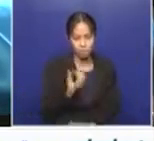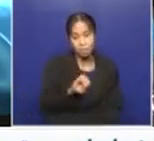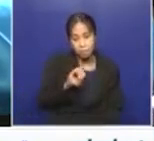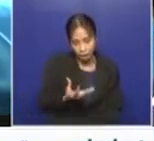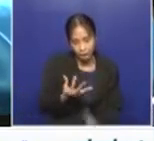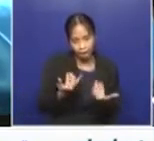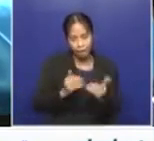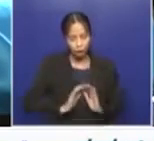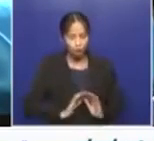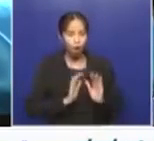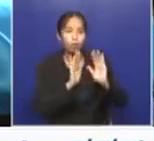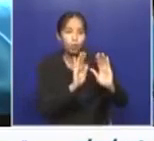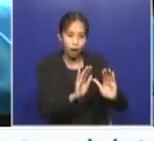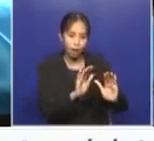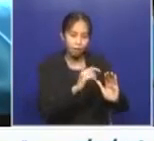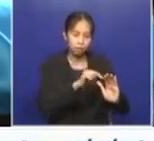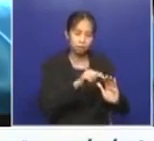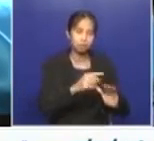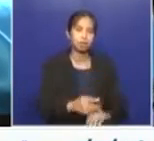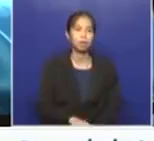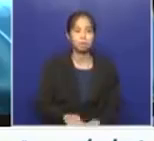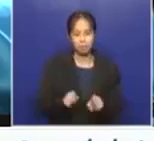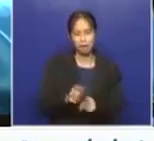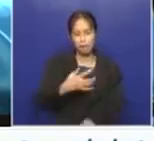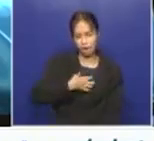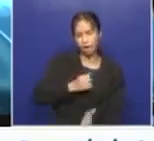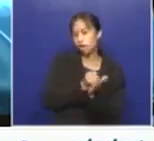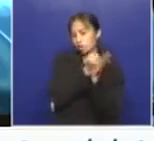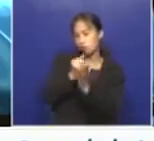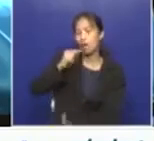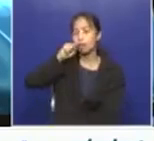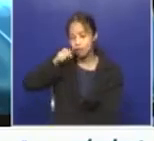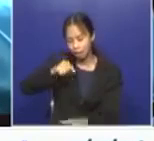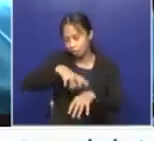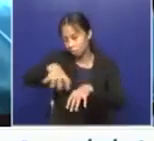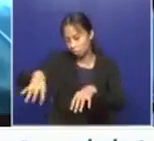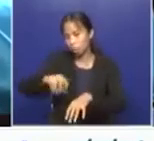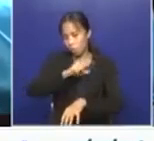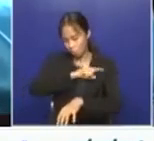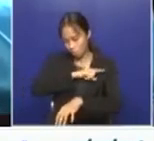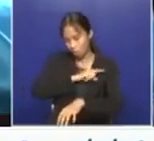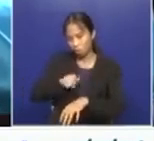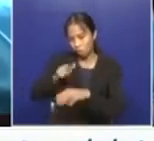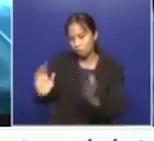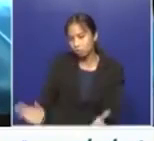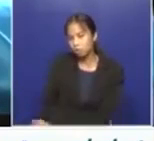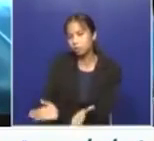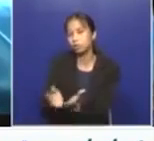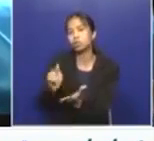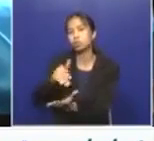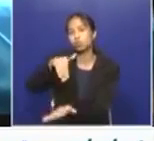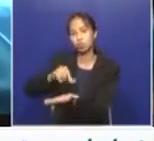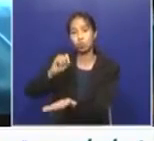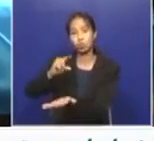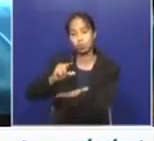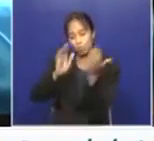นตรีให้มีบัญชาการสั่งการให้หน่วยงานต่างๆที่เกี่ยวข้องให้การสนับสนุนการดำเนินงานของศูนย์ดำเนินการจังหวัดช